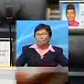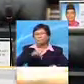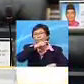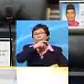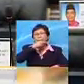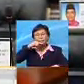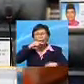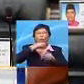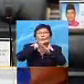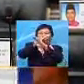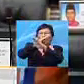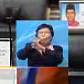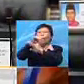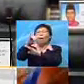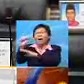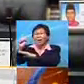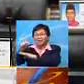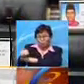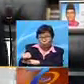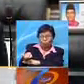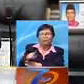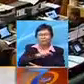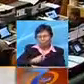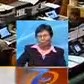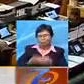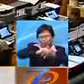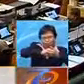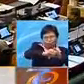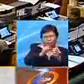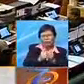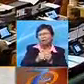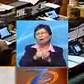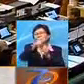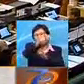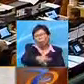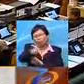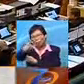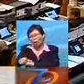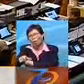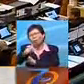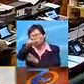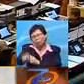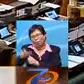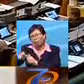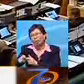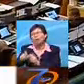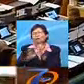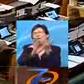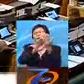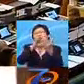wolf. Dato' Sri Shamuddin berkata kementeriannya bekerjasama rapat dengan pihak-pihak yang pernah melalui insiden